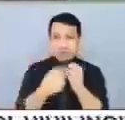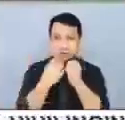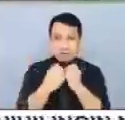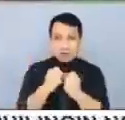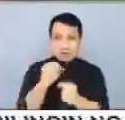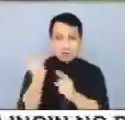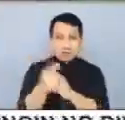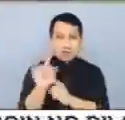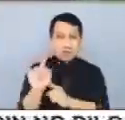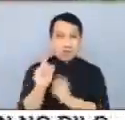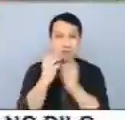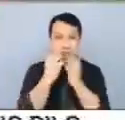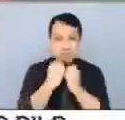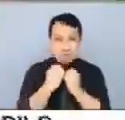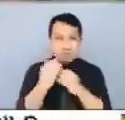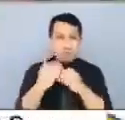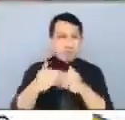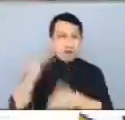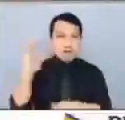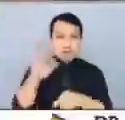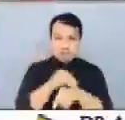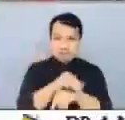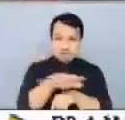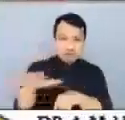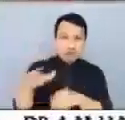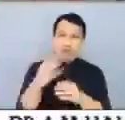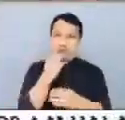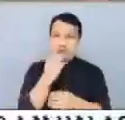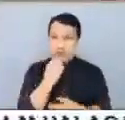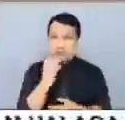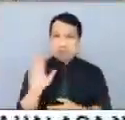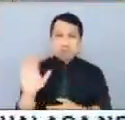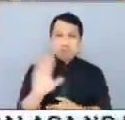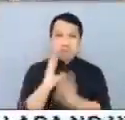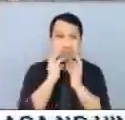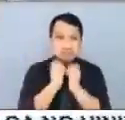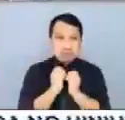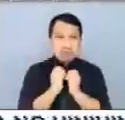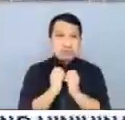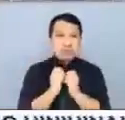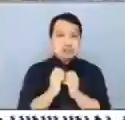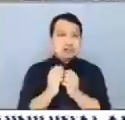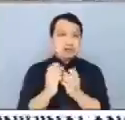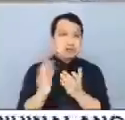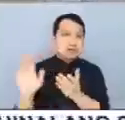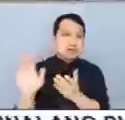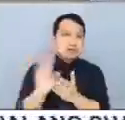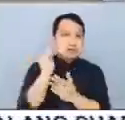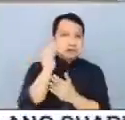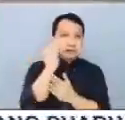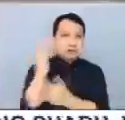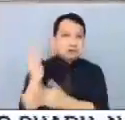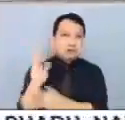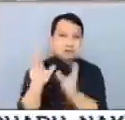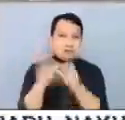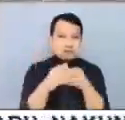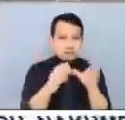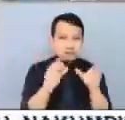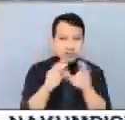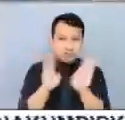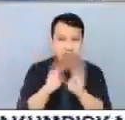social media at marunong gumamit ng social media. Ganun din si Yorme, marunong gumamit ng social